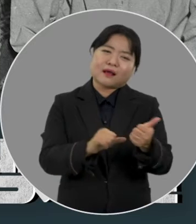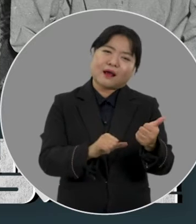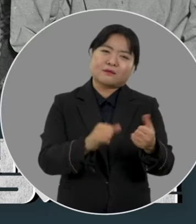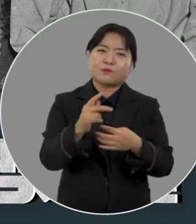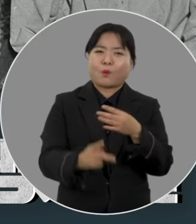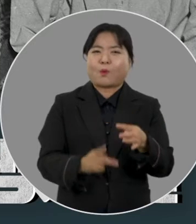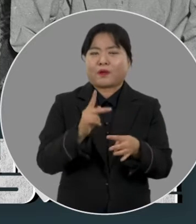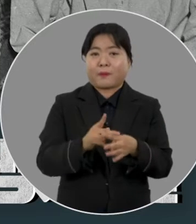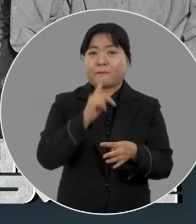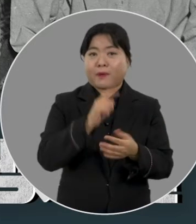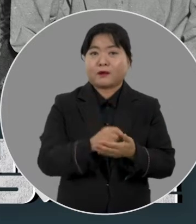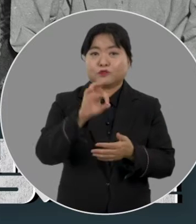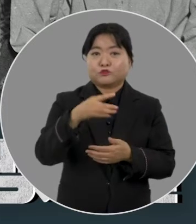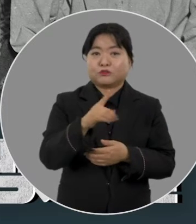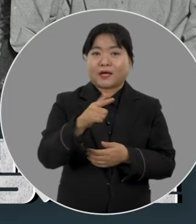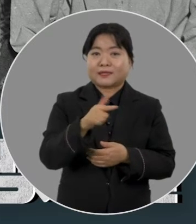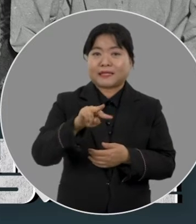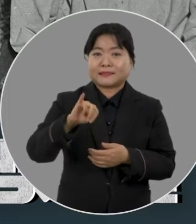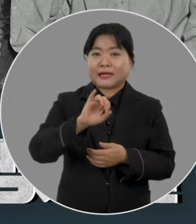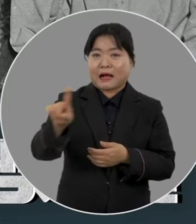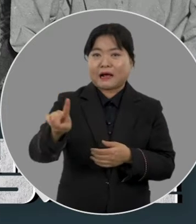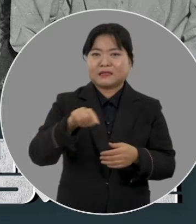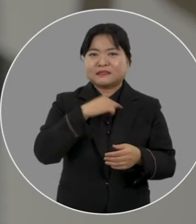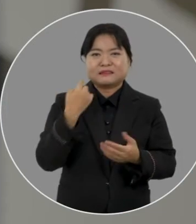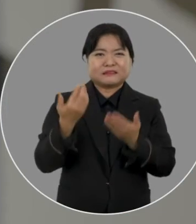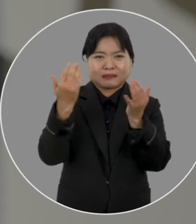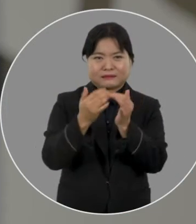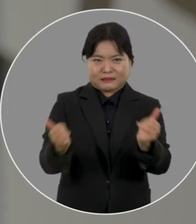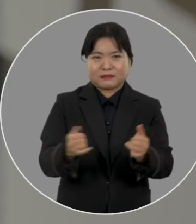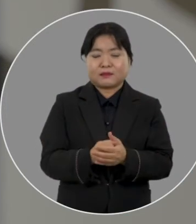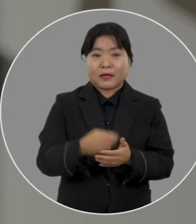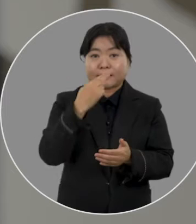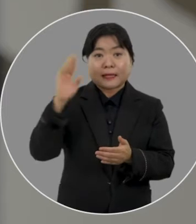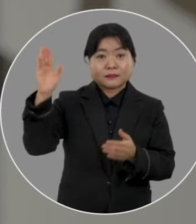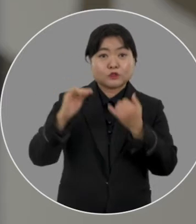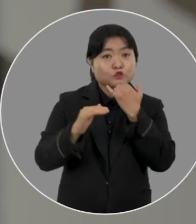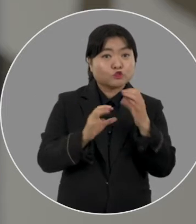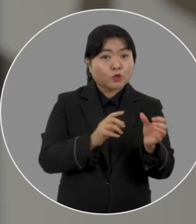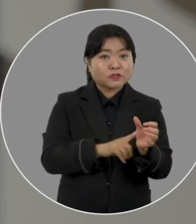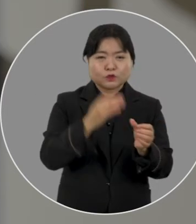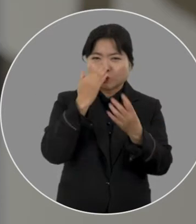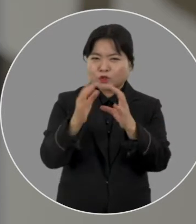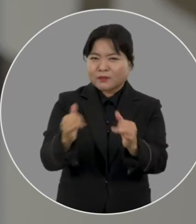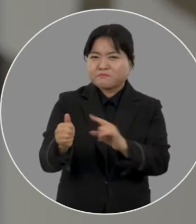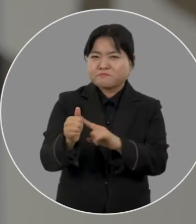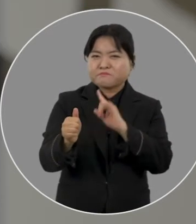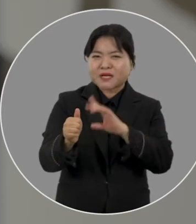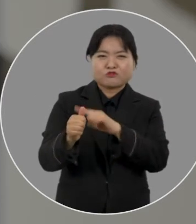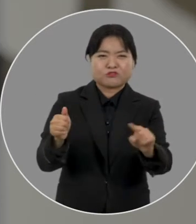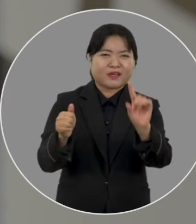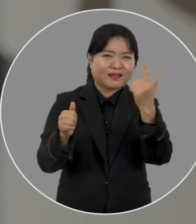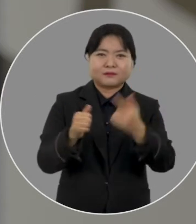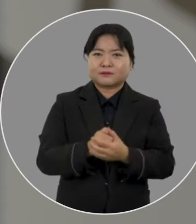프로그램이라고 해서 유타나즈의 희생자였죠. 나치 독일은 유대인만 죽인 게